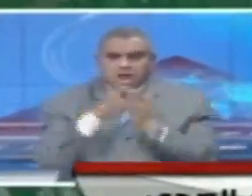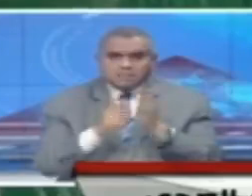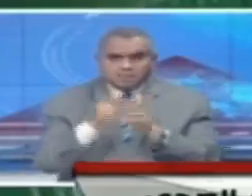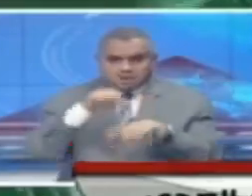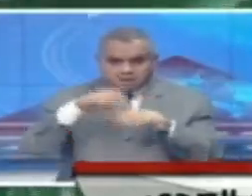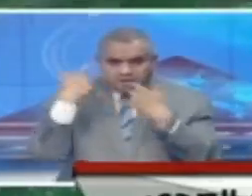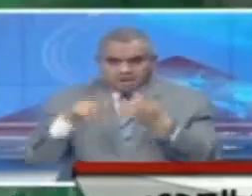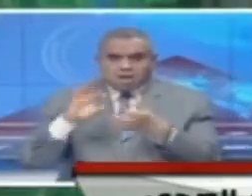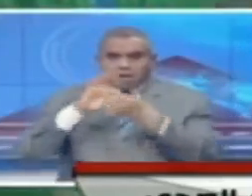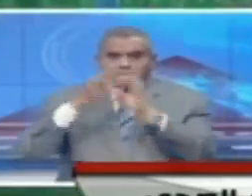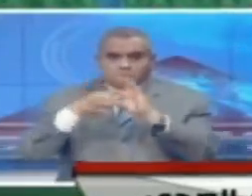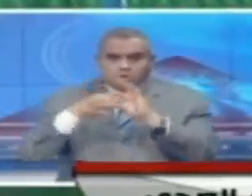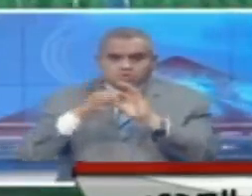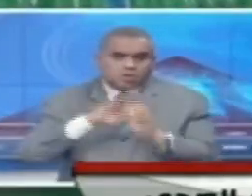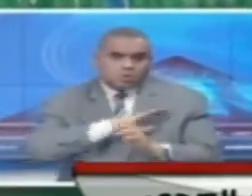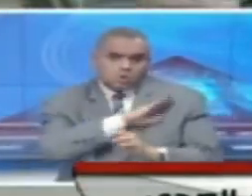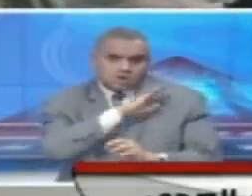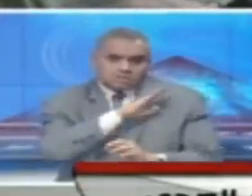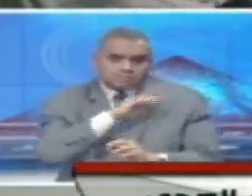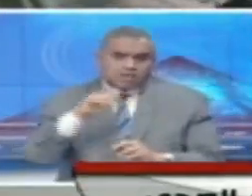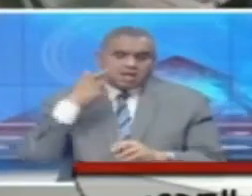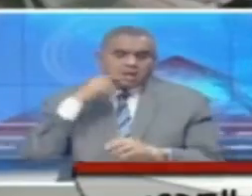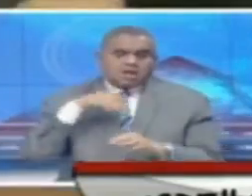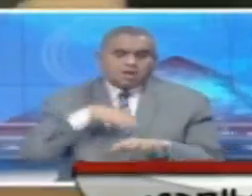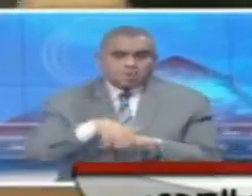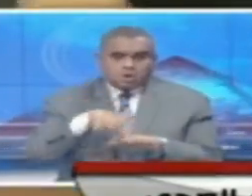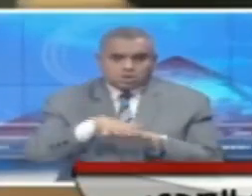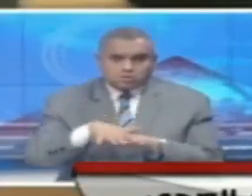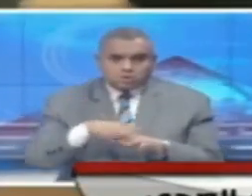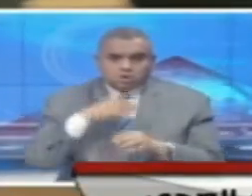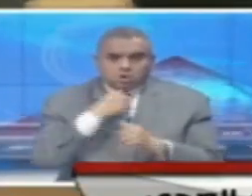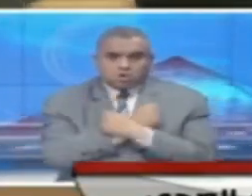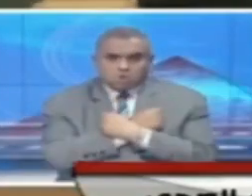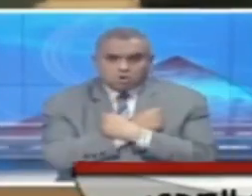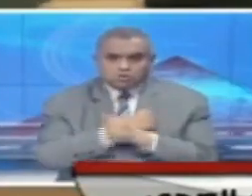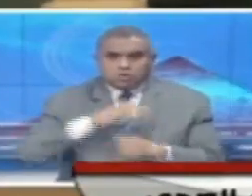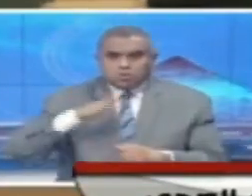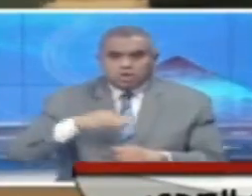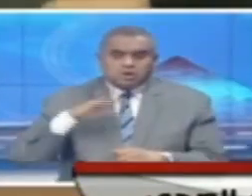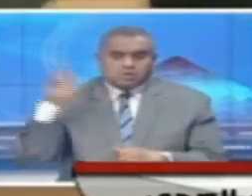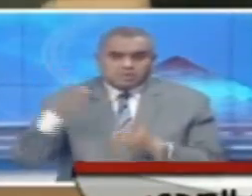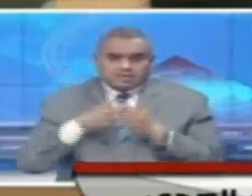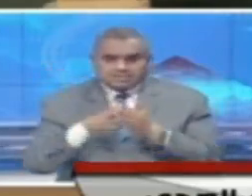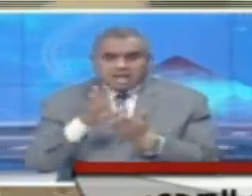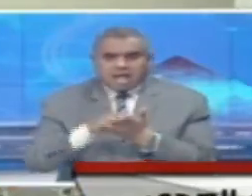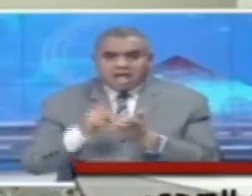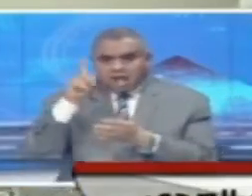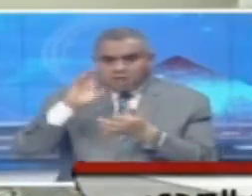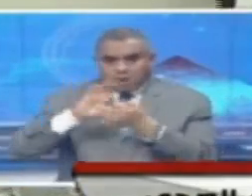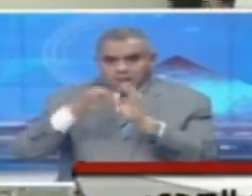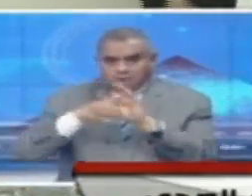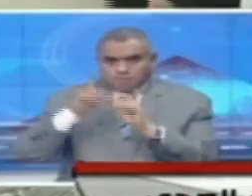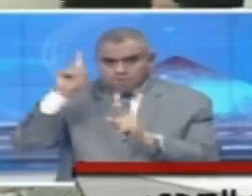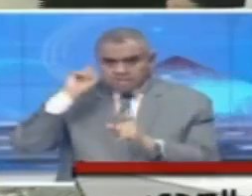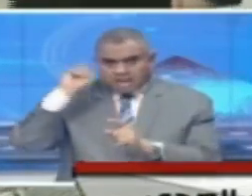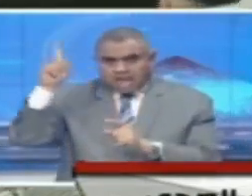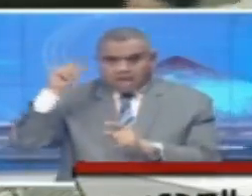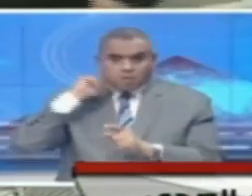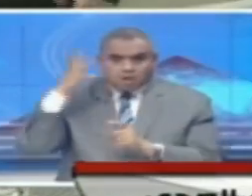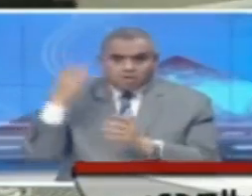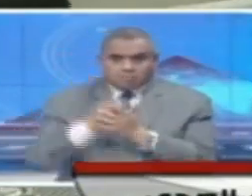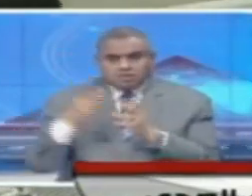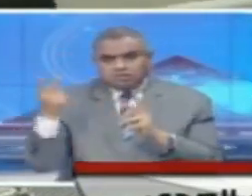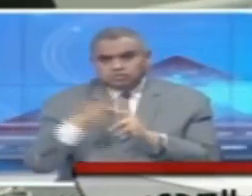ببورسعيد والإسماعيلية وأسوان والأقصر وجنوب سيناء والسويس، فكانت البداية في بورسعيد والتي معها انتهت معاناة